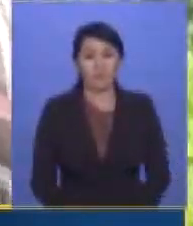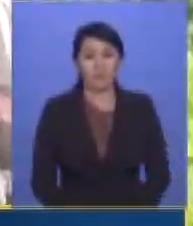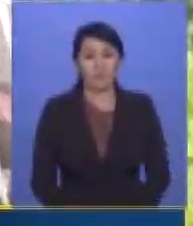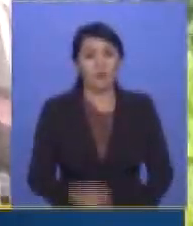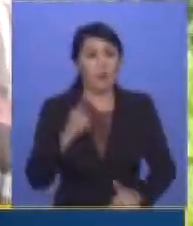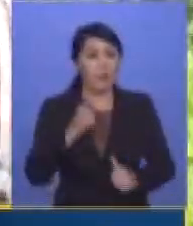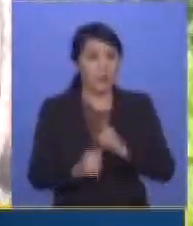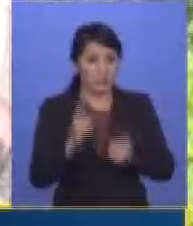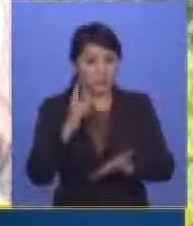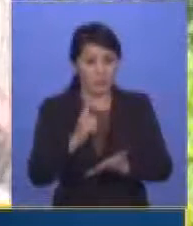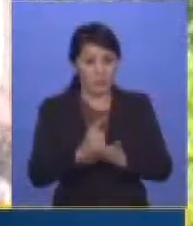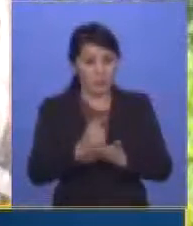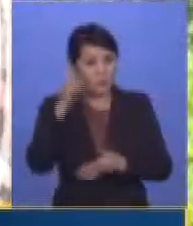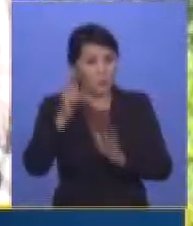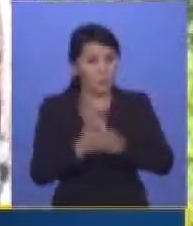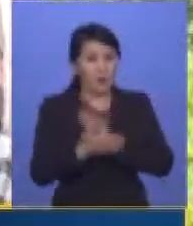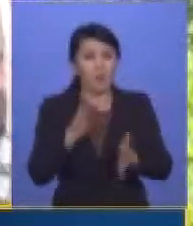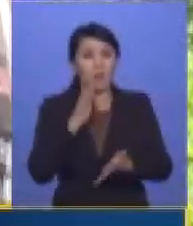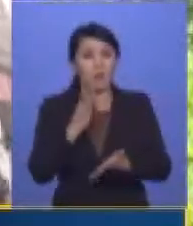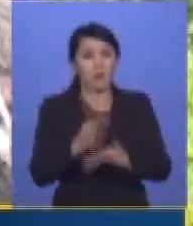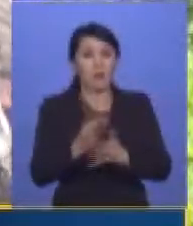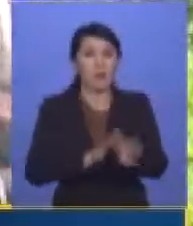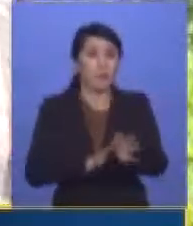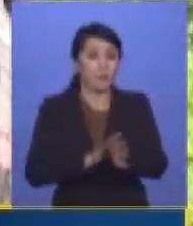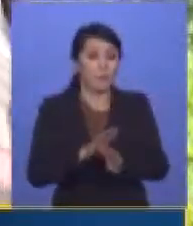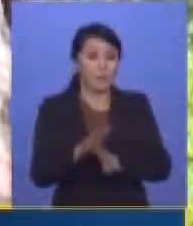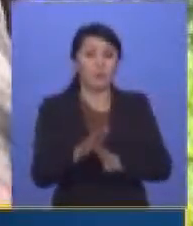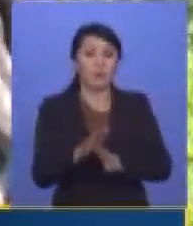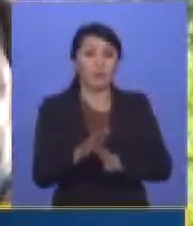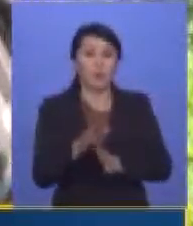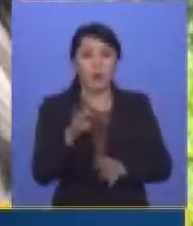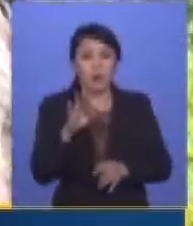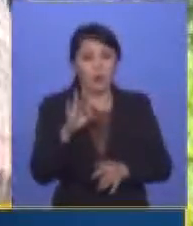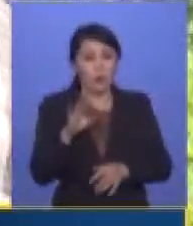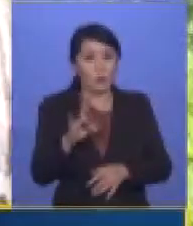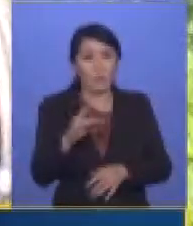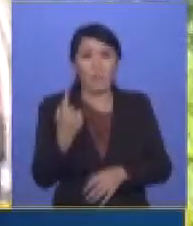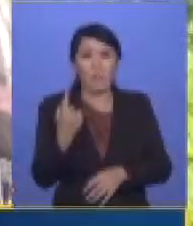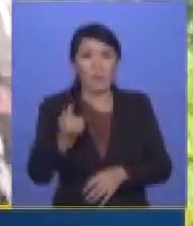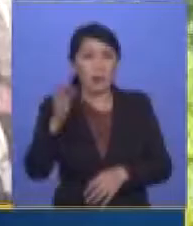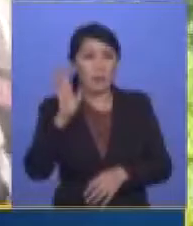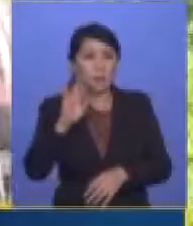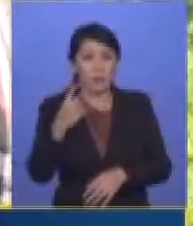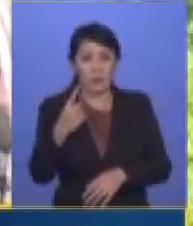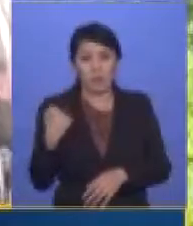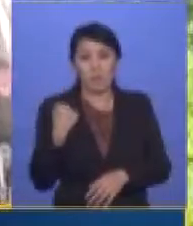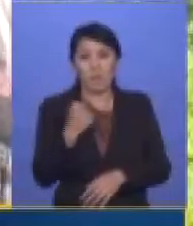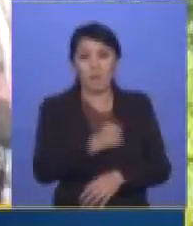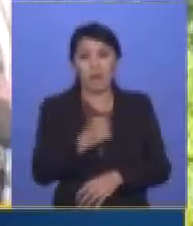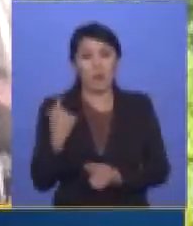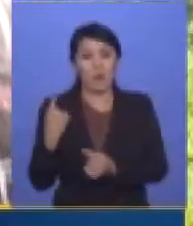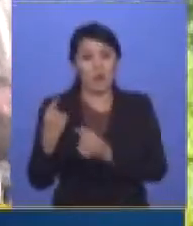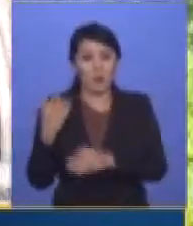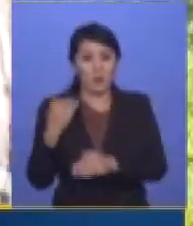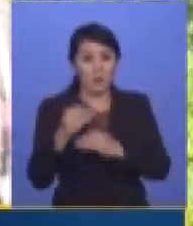Әркім өз міндетін біледі. Жұмысты жауапкершілікпен атқарамыз. Суаруға келер болсақ, көп су жоқ. Сондықтан аптасына бір рет алқаптың әр